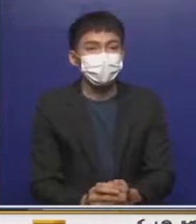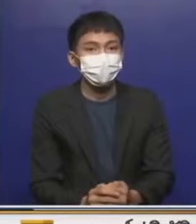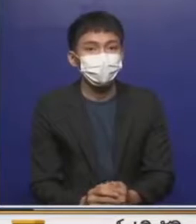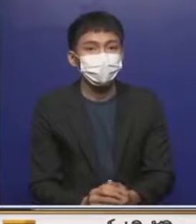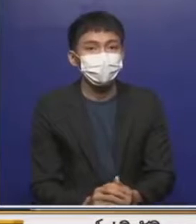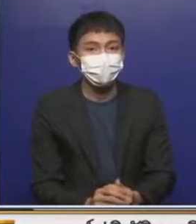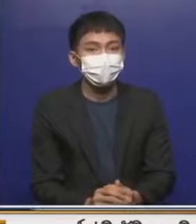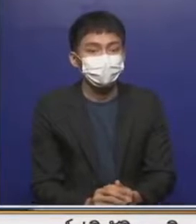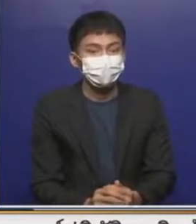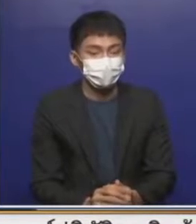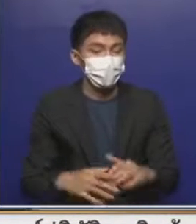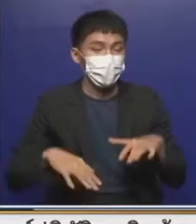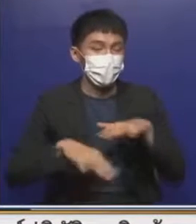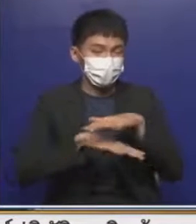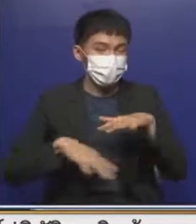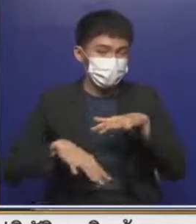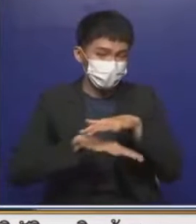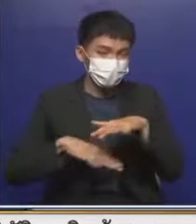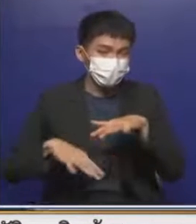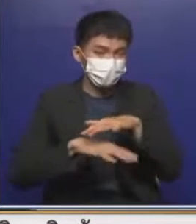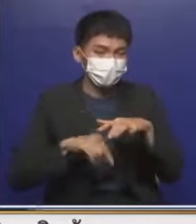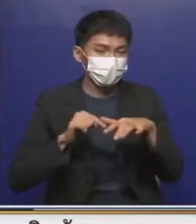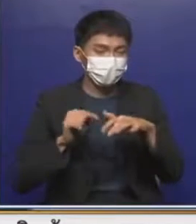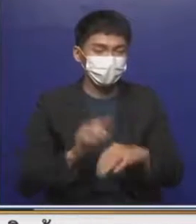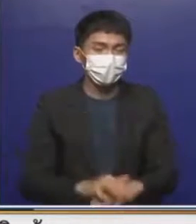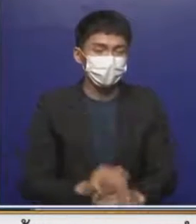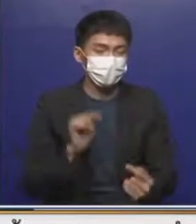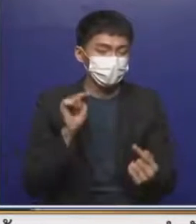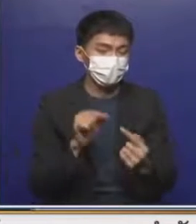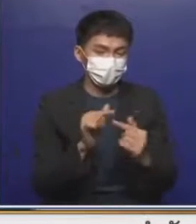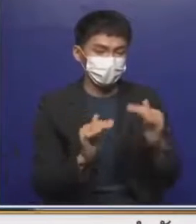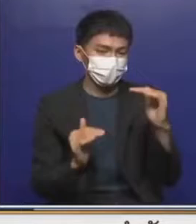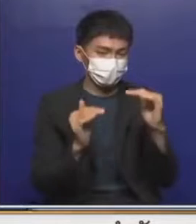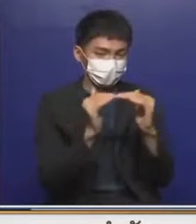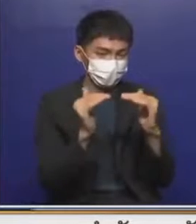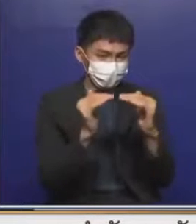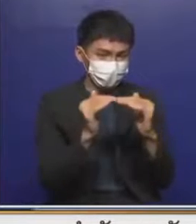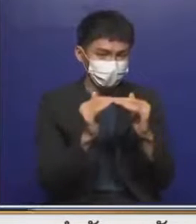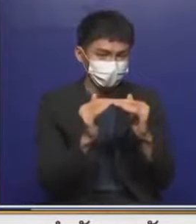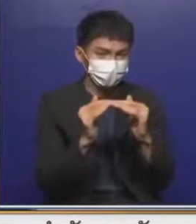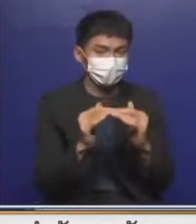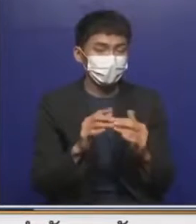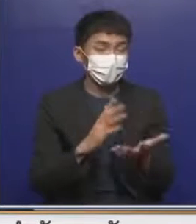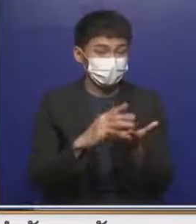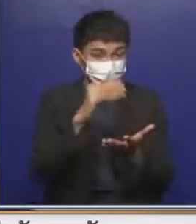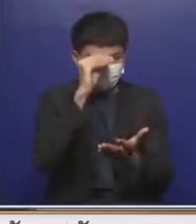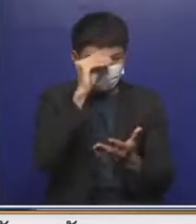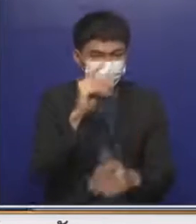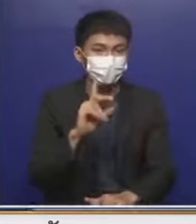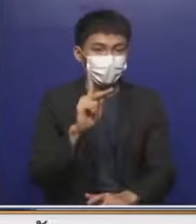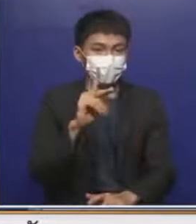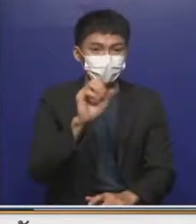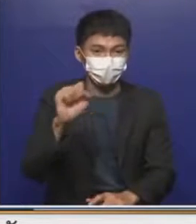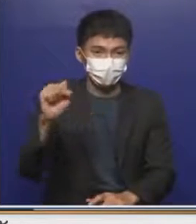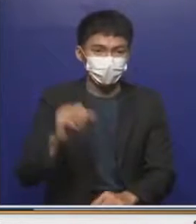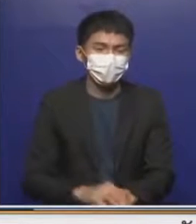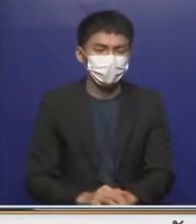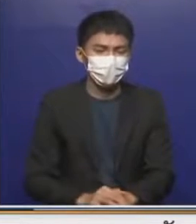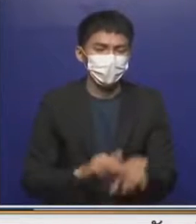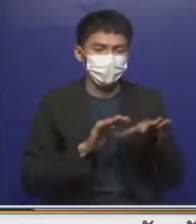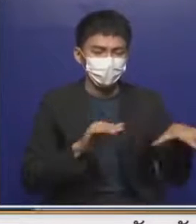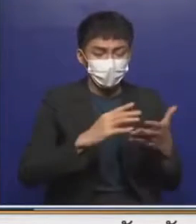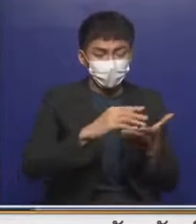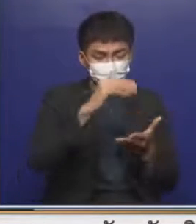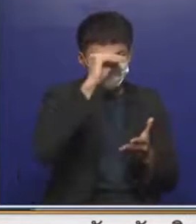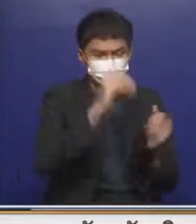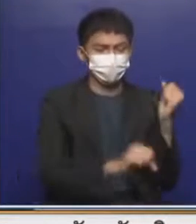จากข้อมูลของกองทุเพบความเสมือภาคทางการศึกษาหรอกอสอสอพบวานักเรีนยากจนและนักและย